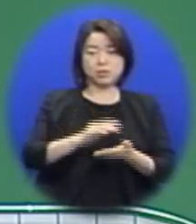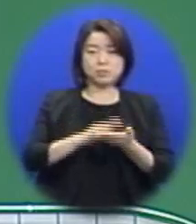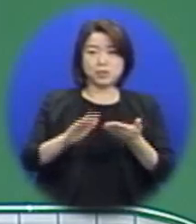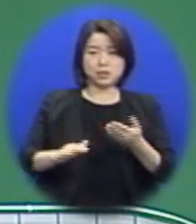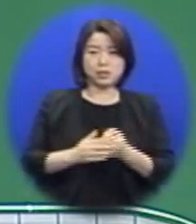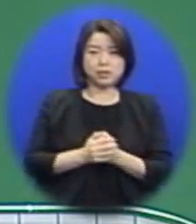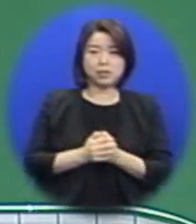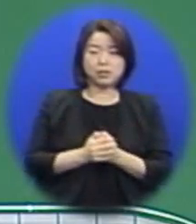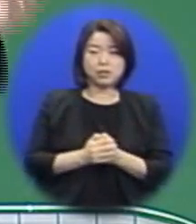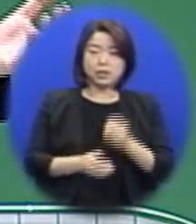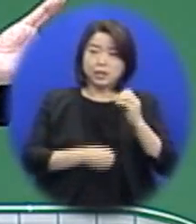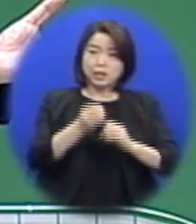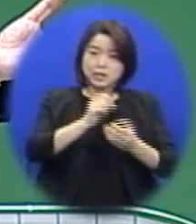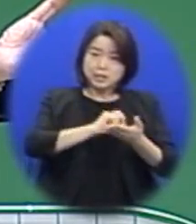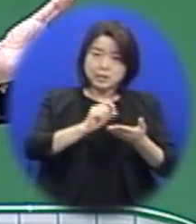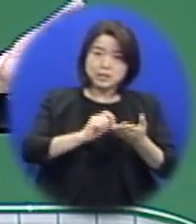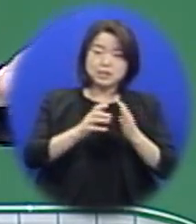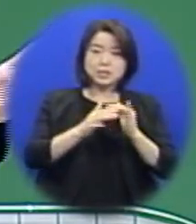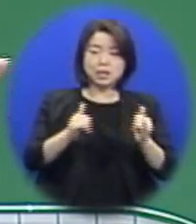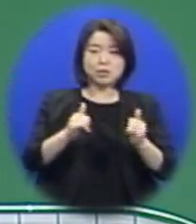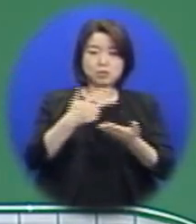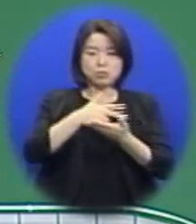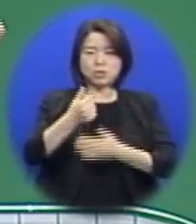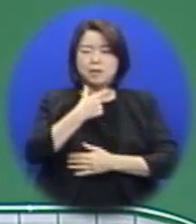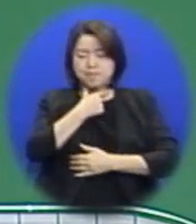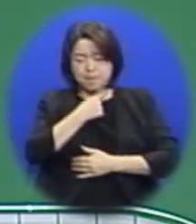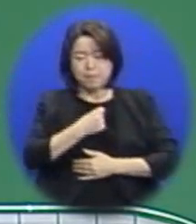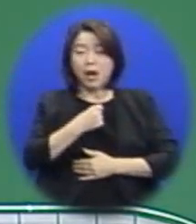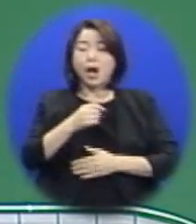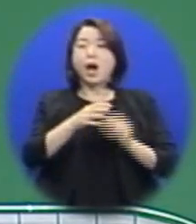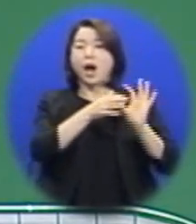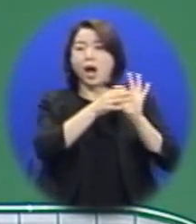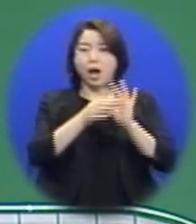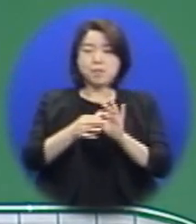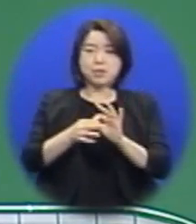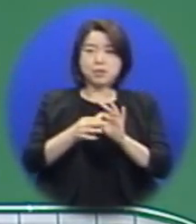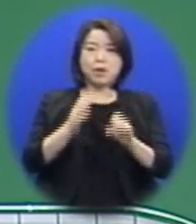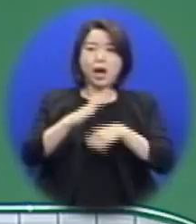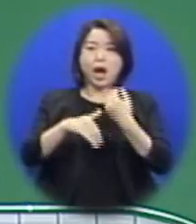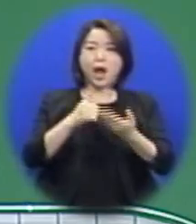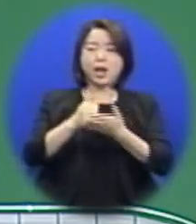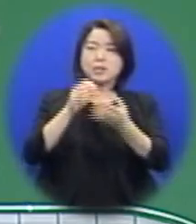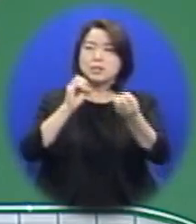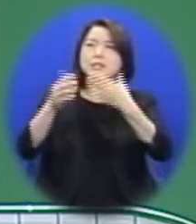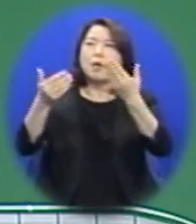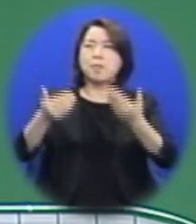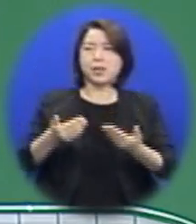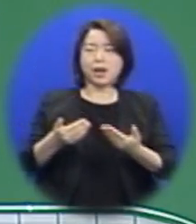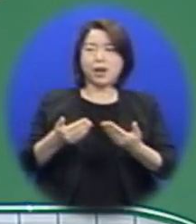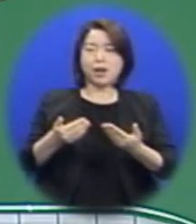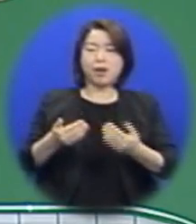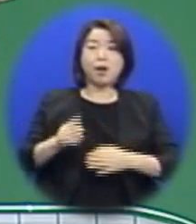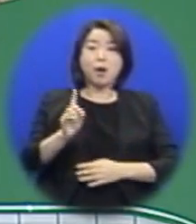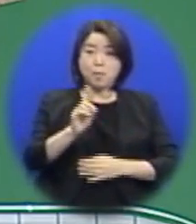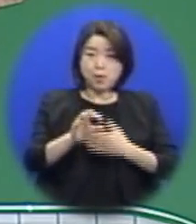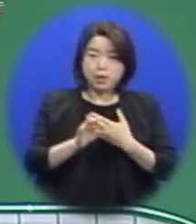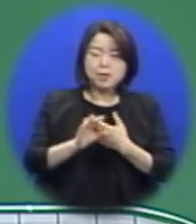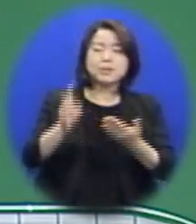시편 기자는 그렇게 주님을 갈망하면서 하나님의 응답을 받습니다. 찬양이 터집니다.